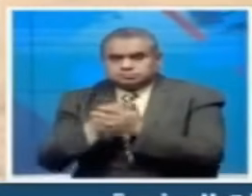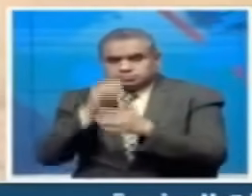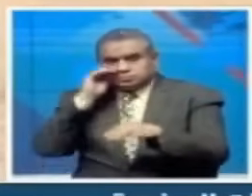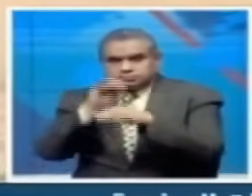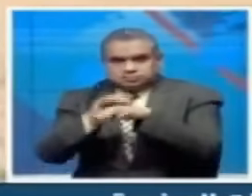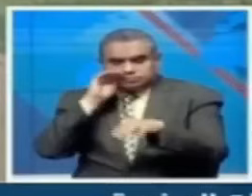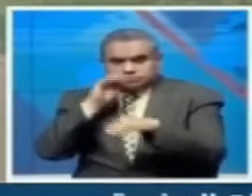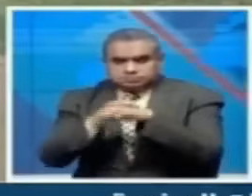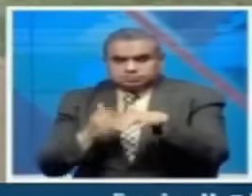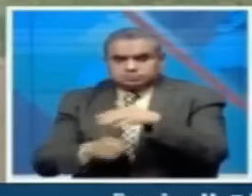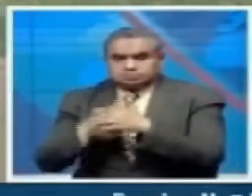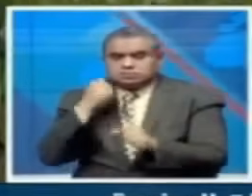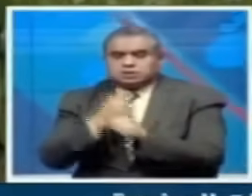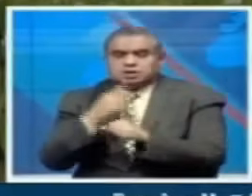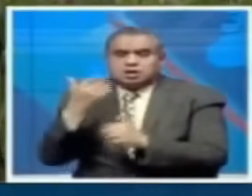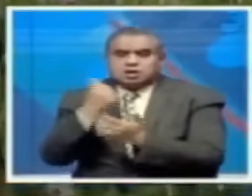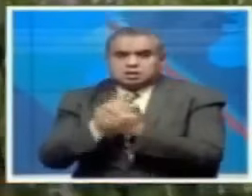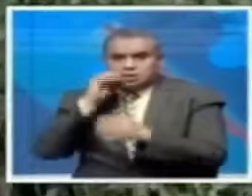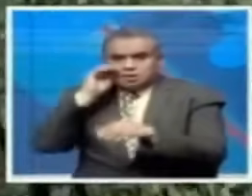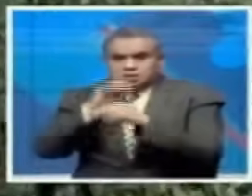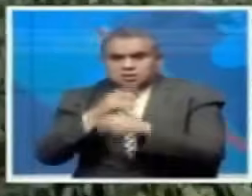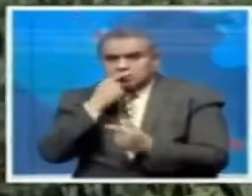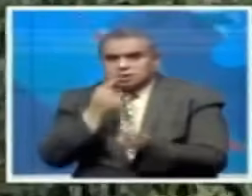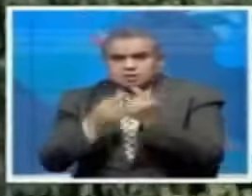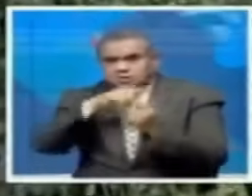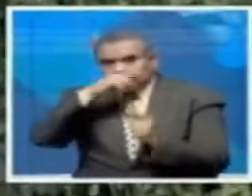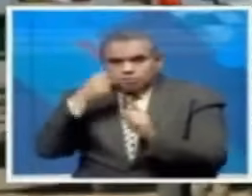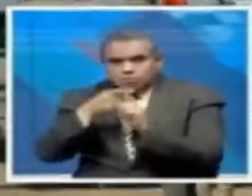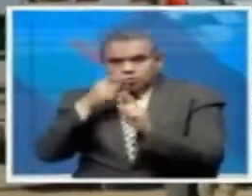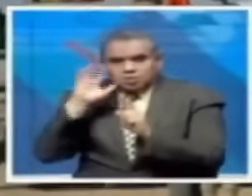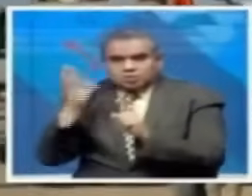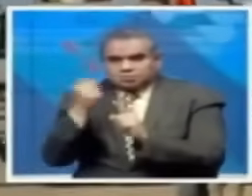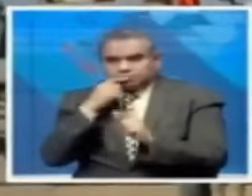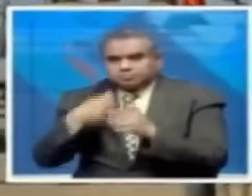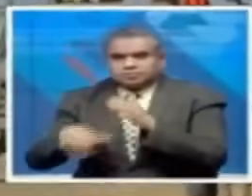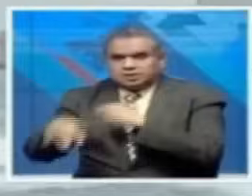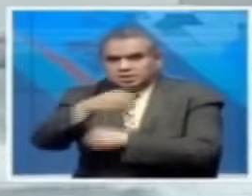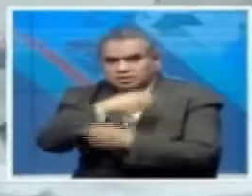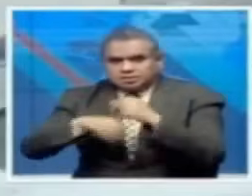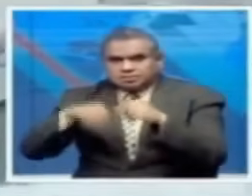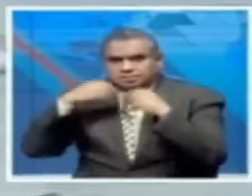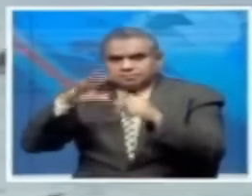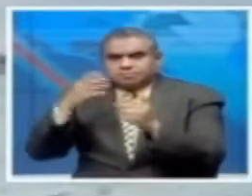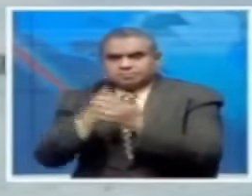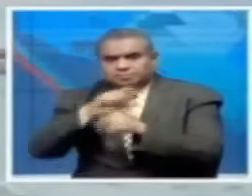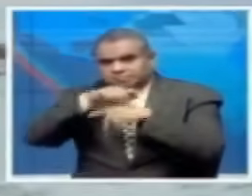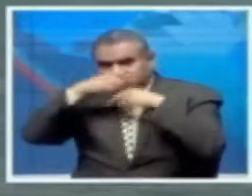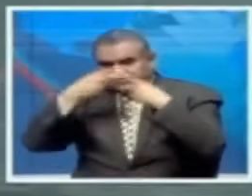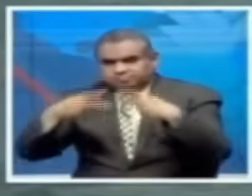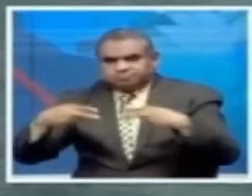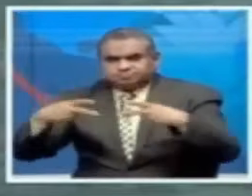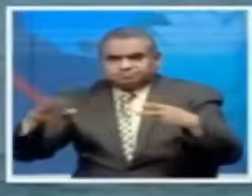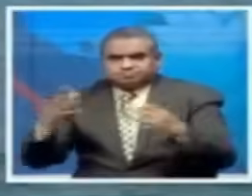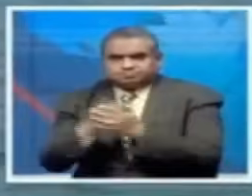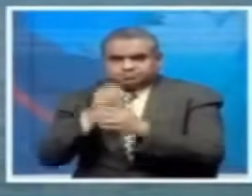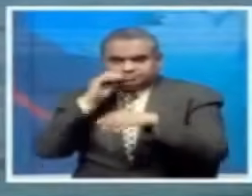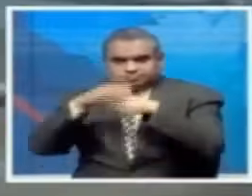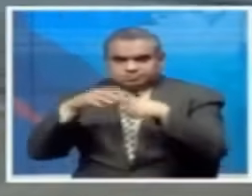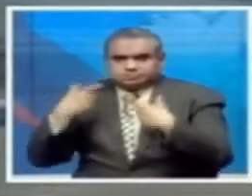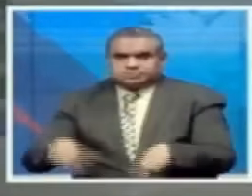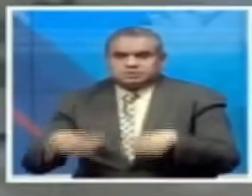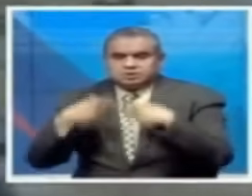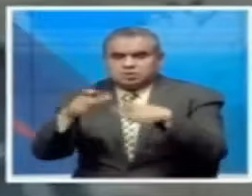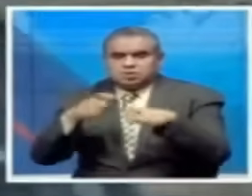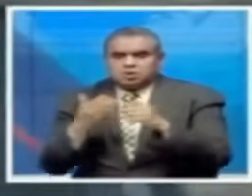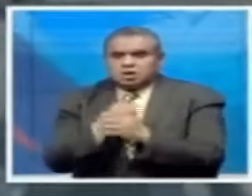السيطرة واستمرار القضاء على الزراعات المخدرة ومنع تهريبها على كافة الاتجاهات